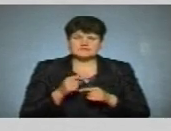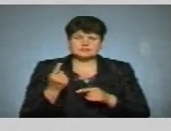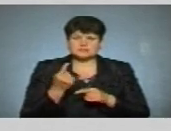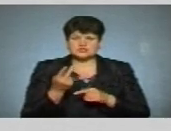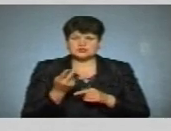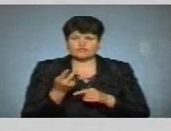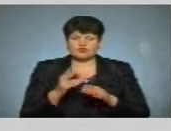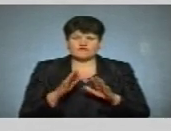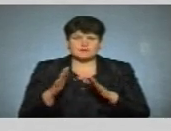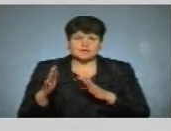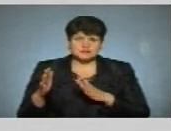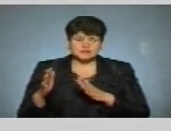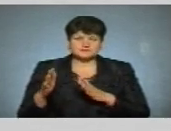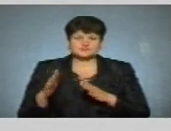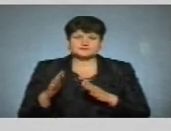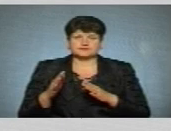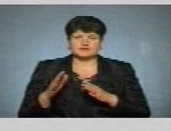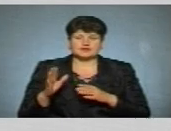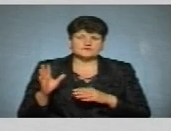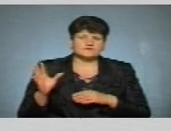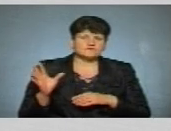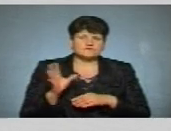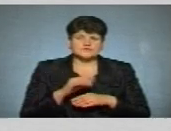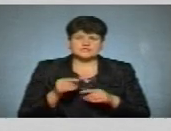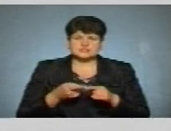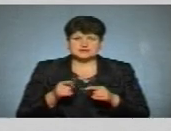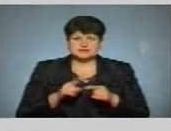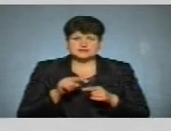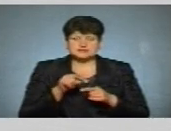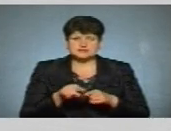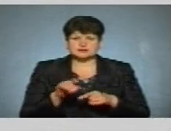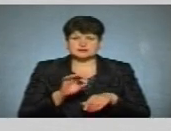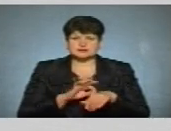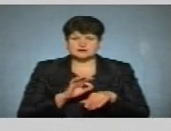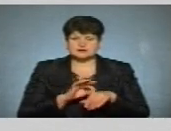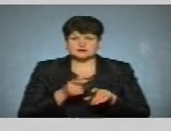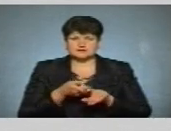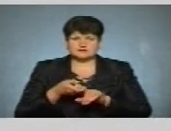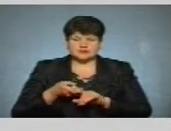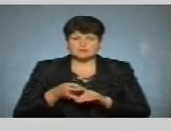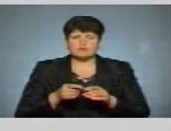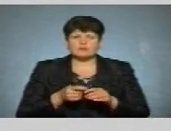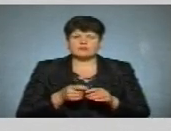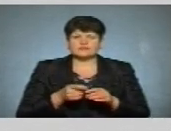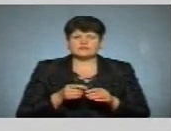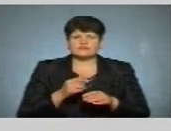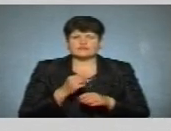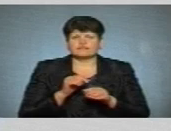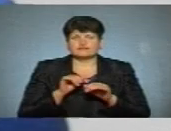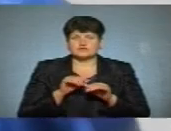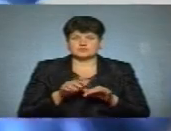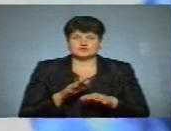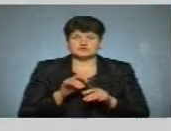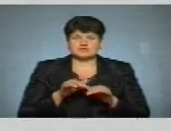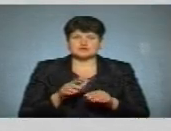двох випадків. Всі ці інфікування пов'язані із виробничою діяльністю